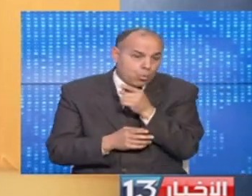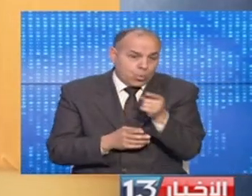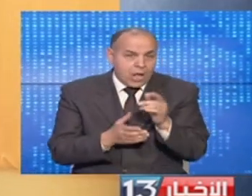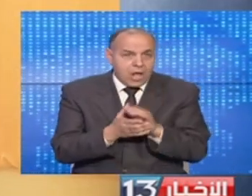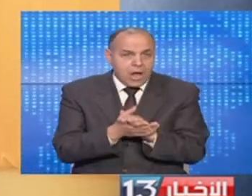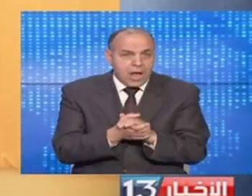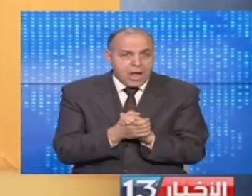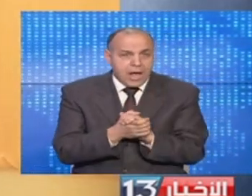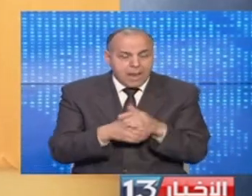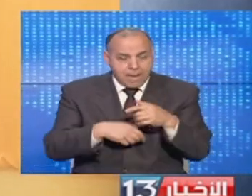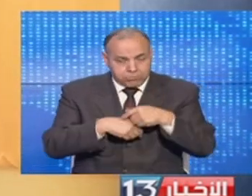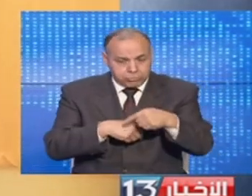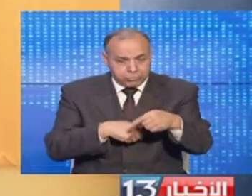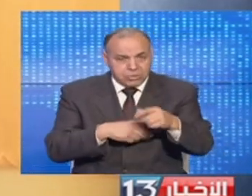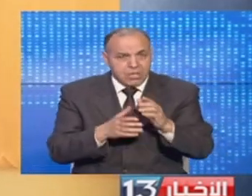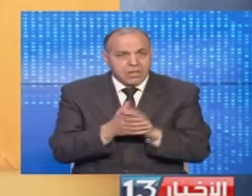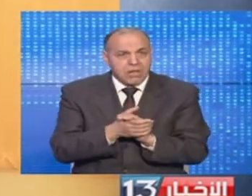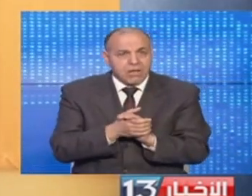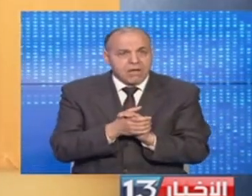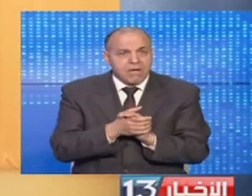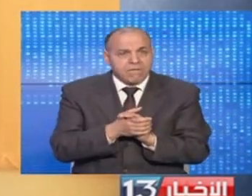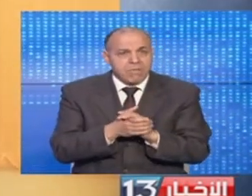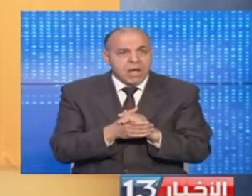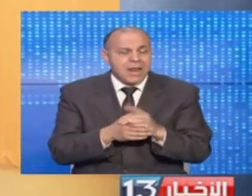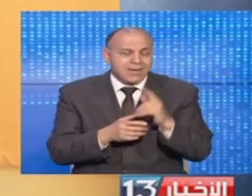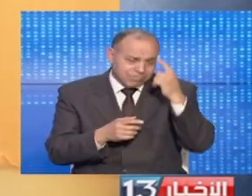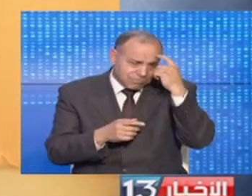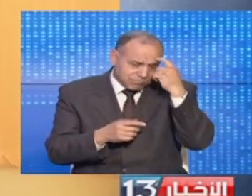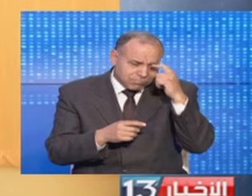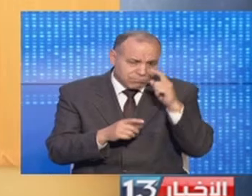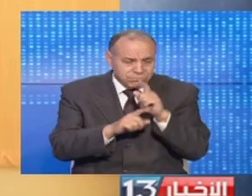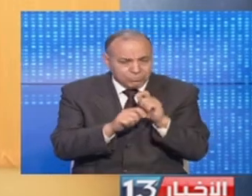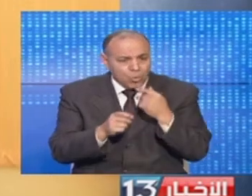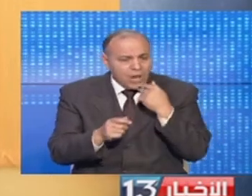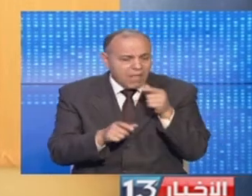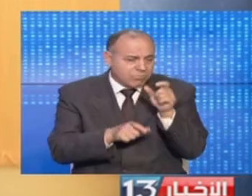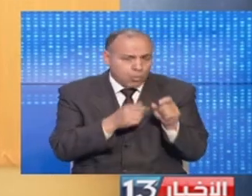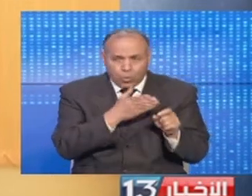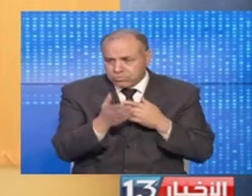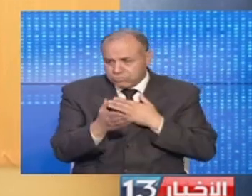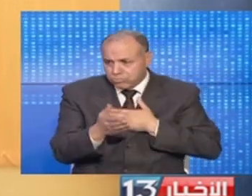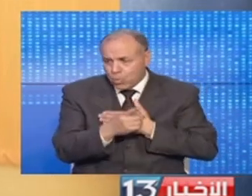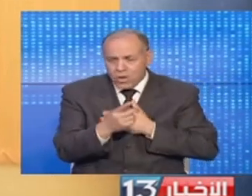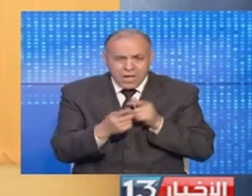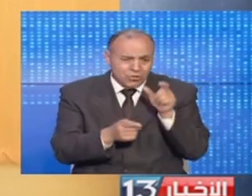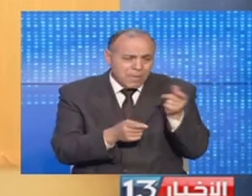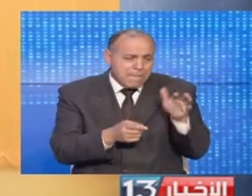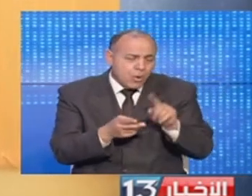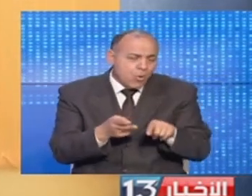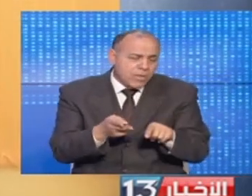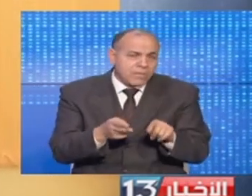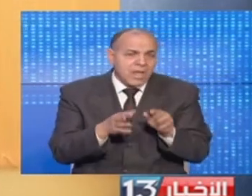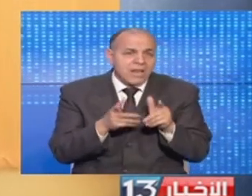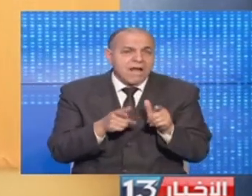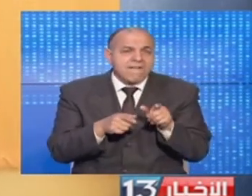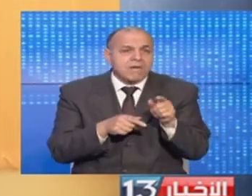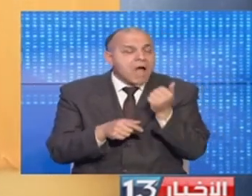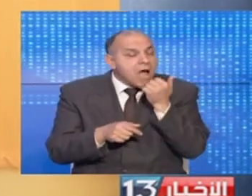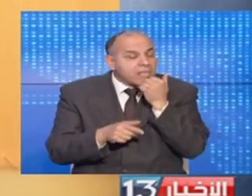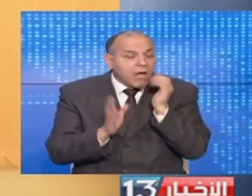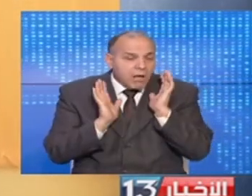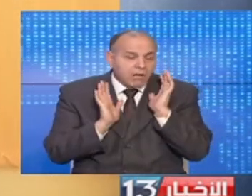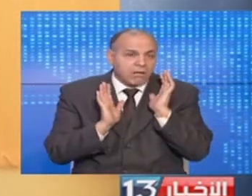انا ومن بينها وفم اعتبارات جزء من اه الاهالي ام تعزيز المتوفين خطا